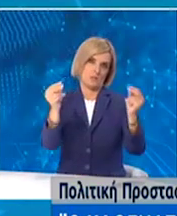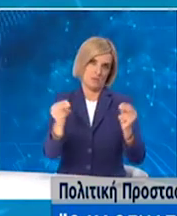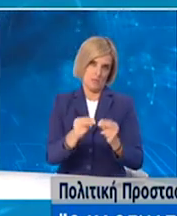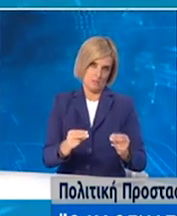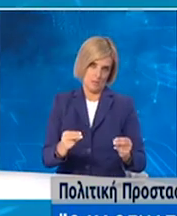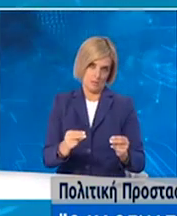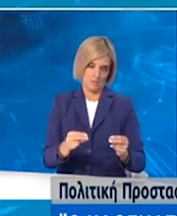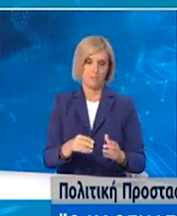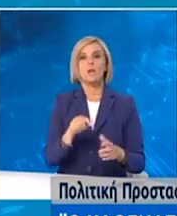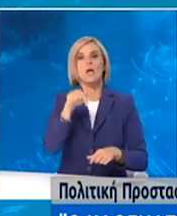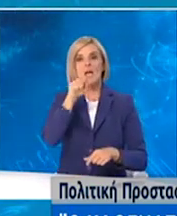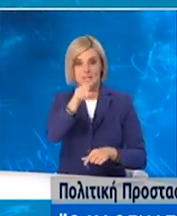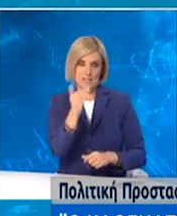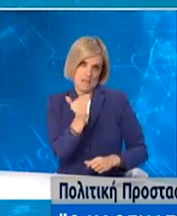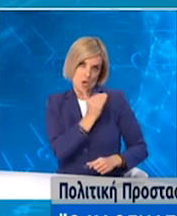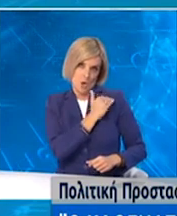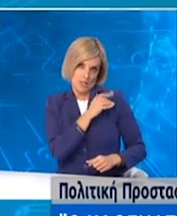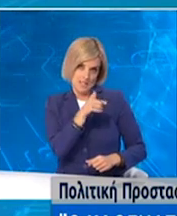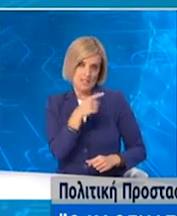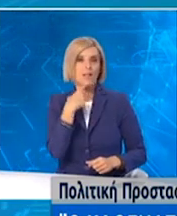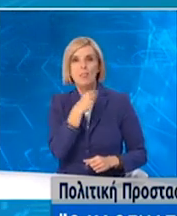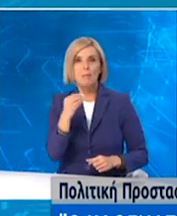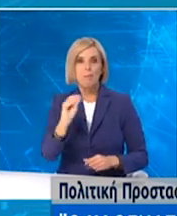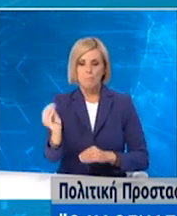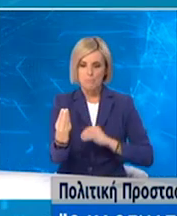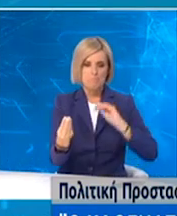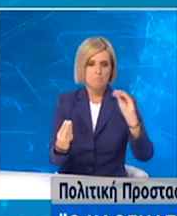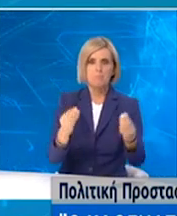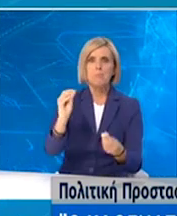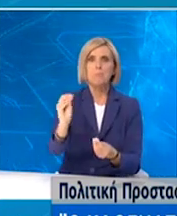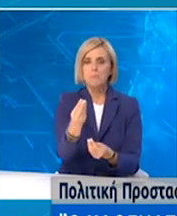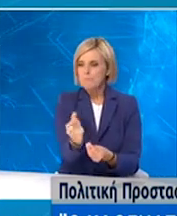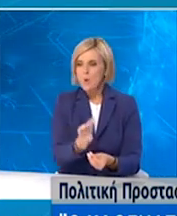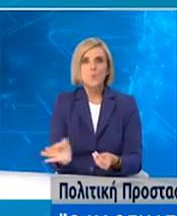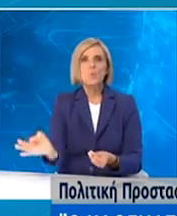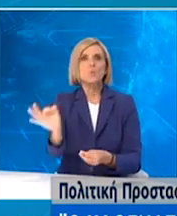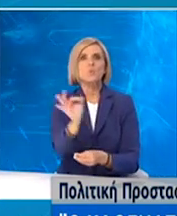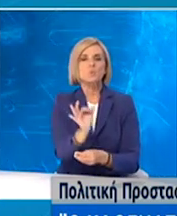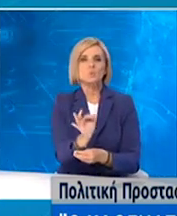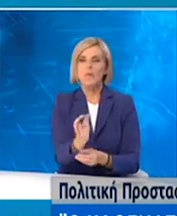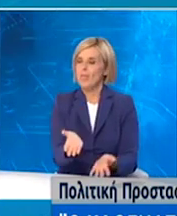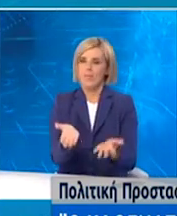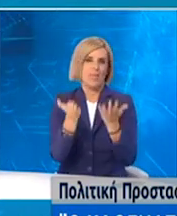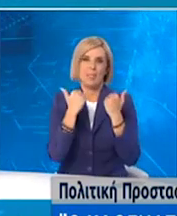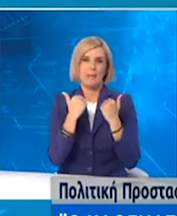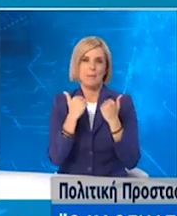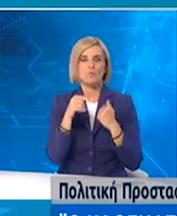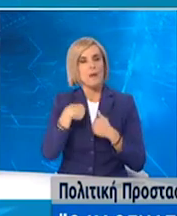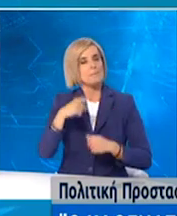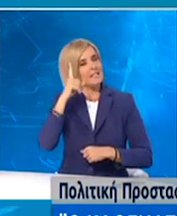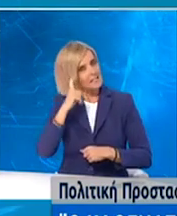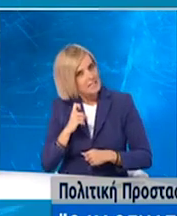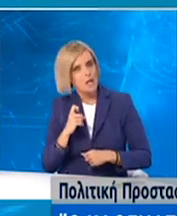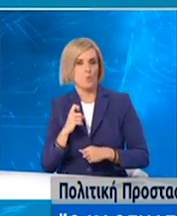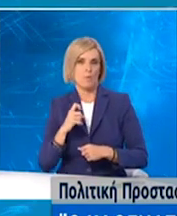Σε σχέση με τα ορφανά, για να μην αφήσω να πέσει κάτω. Ακούστε, δεν υπάρχουν ορφανά με την έννοια ότι δεν ξέρουμε